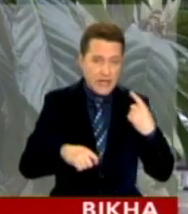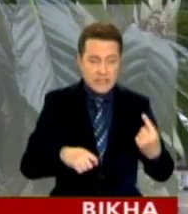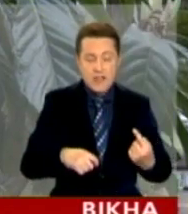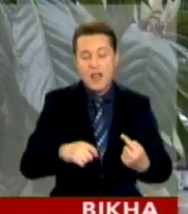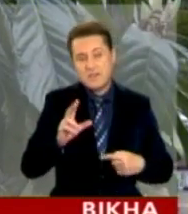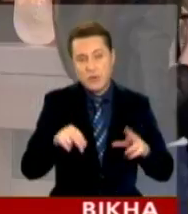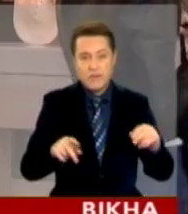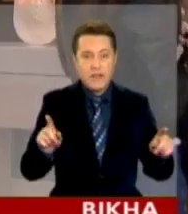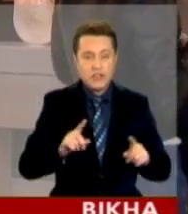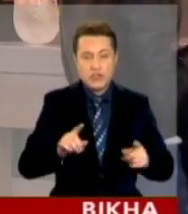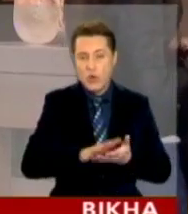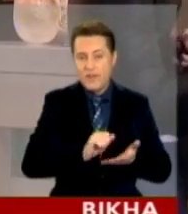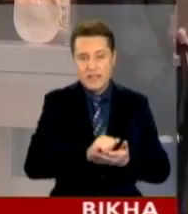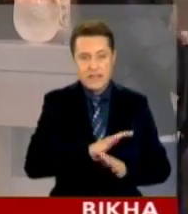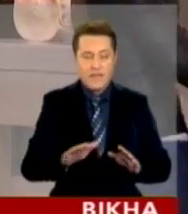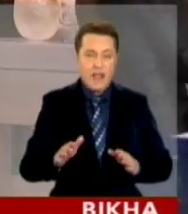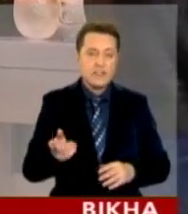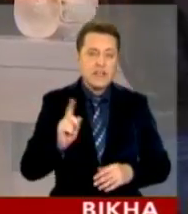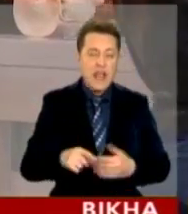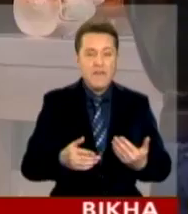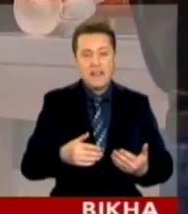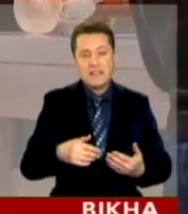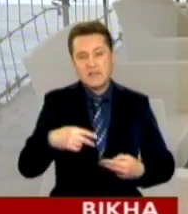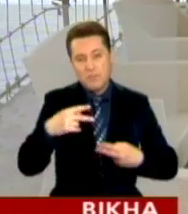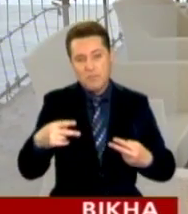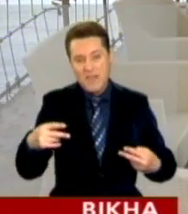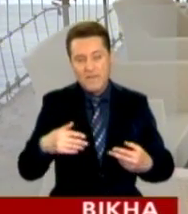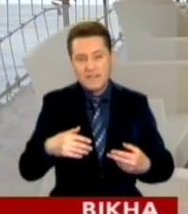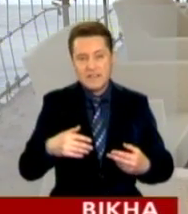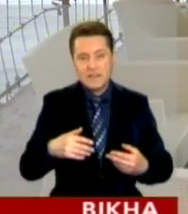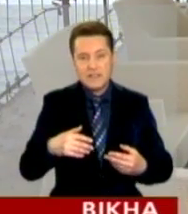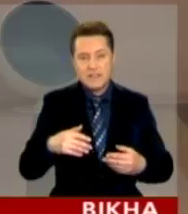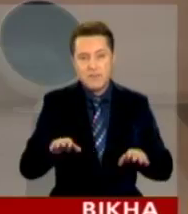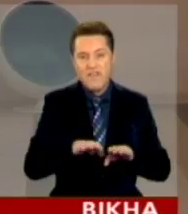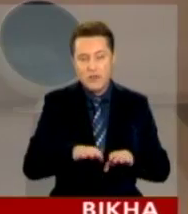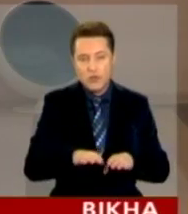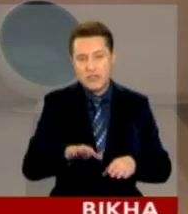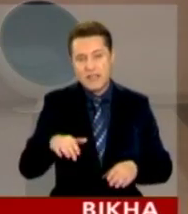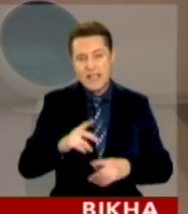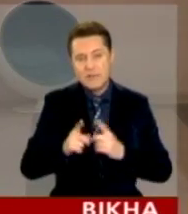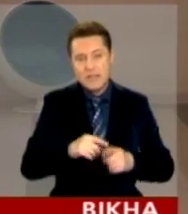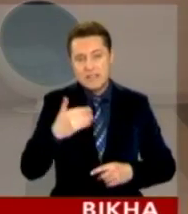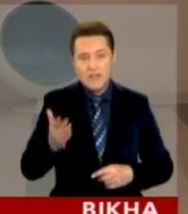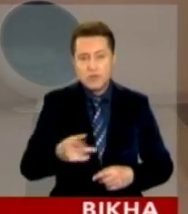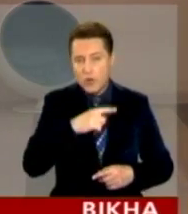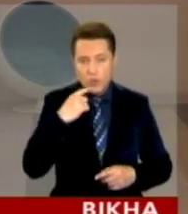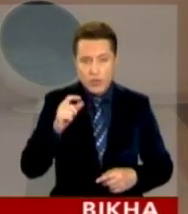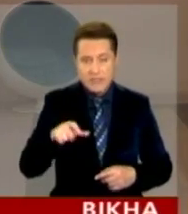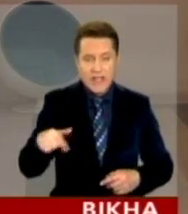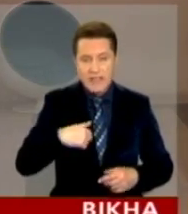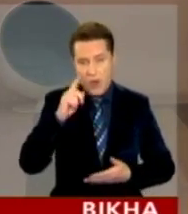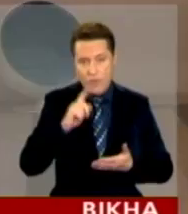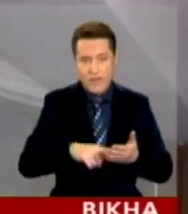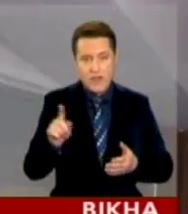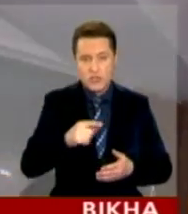не зірветься. Навіть якщо співвідношення відпочивальників зміниться у сторону росіян. Я абсолютно впевнена, що ось сезон